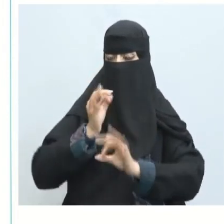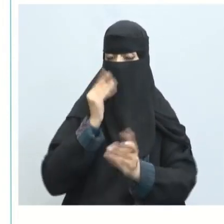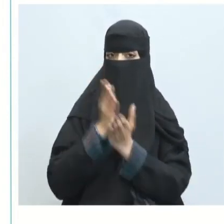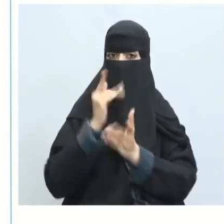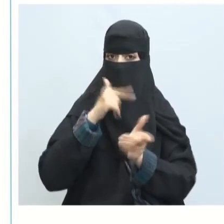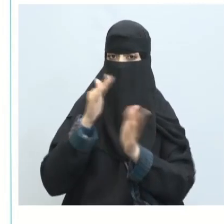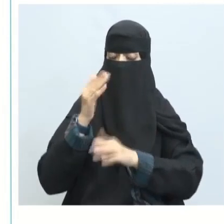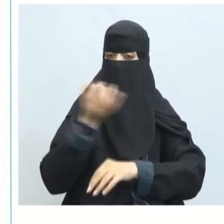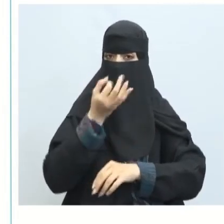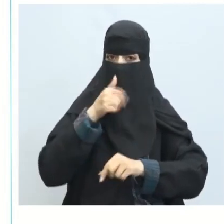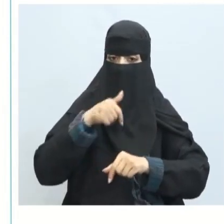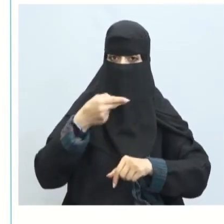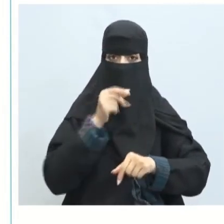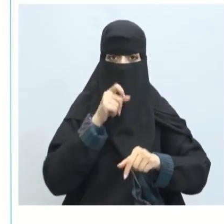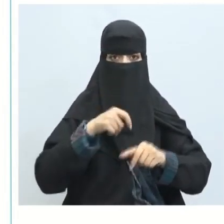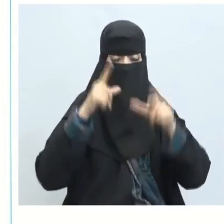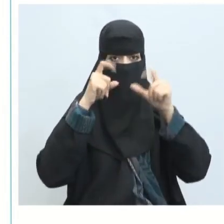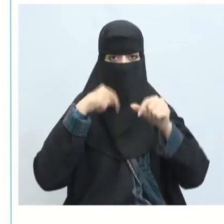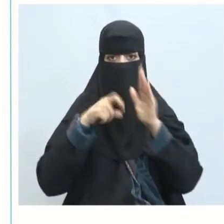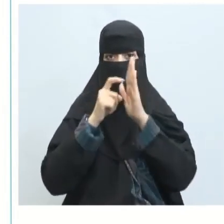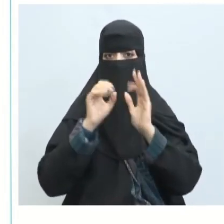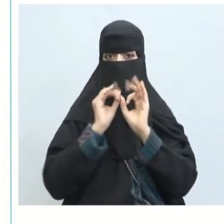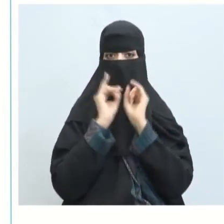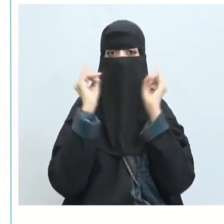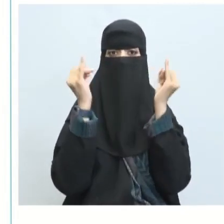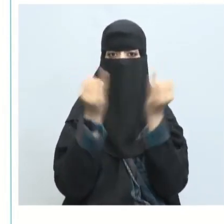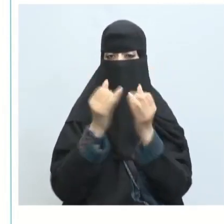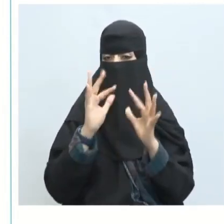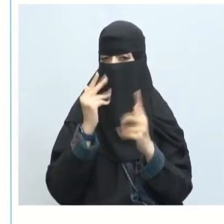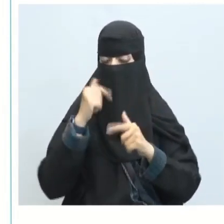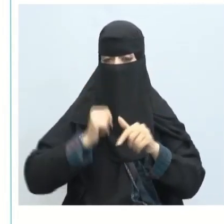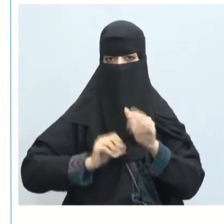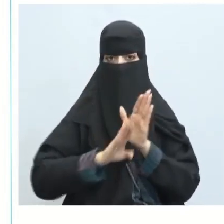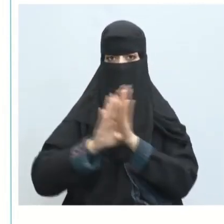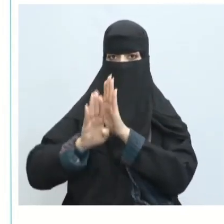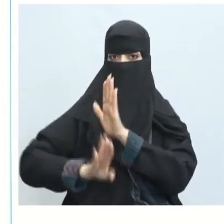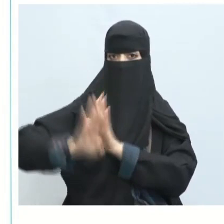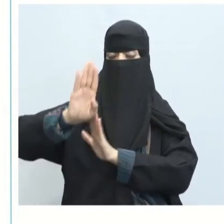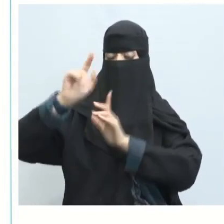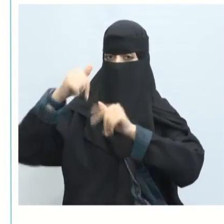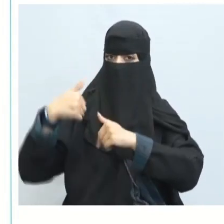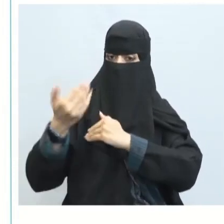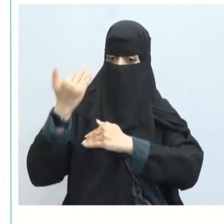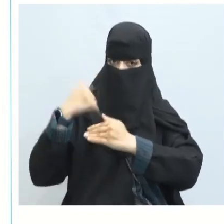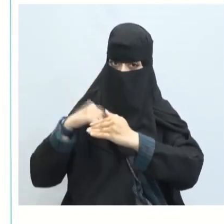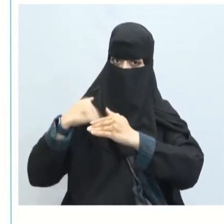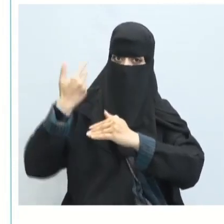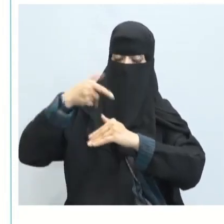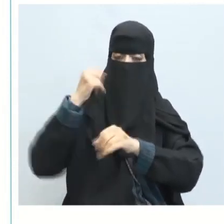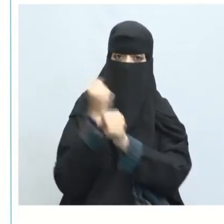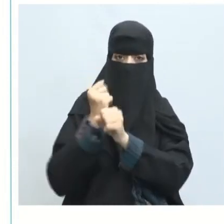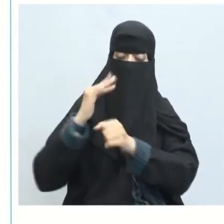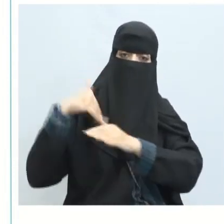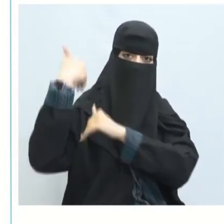وايضا تحدثنا عن صوره المنظمه وكيف نعزز ونحسن سواء داخل المنظمه او